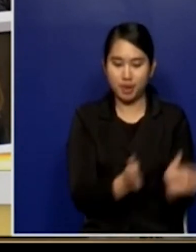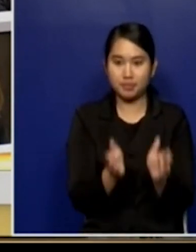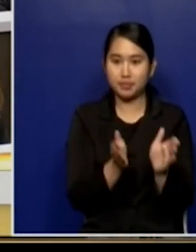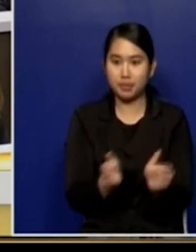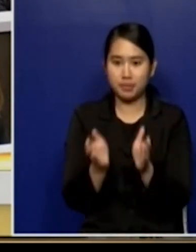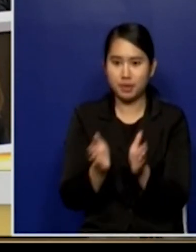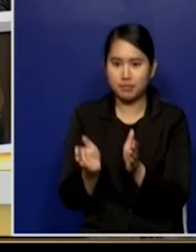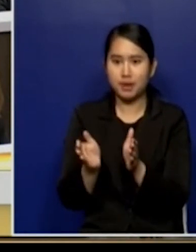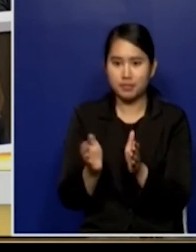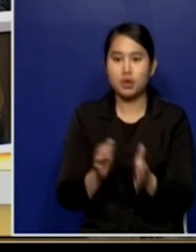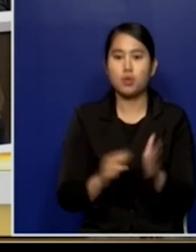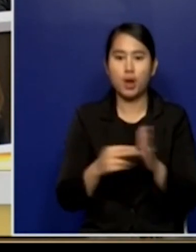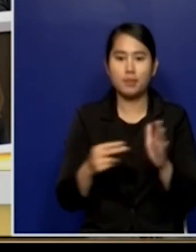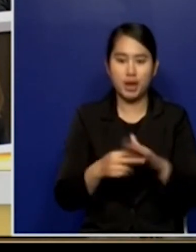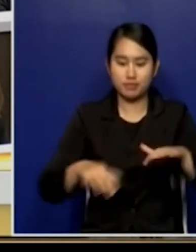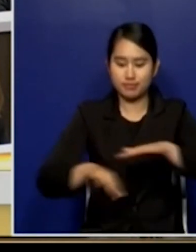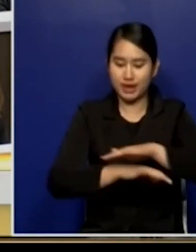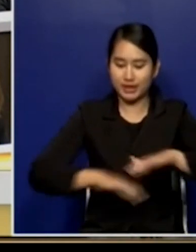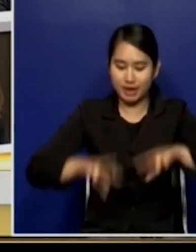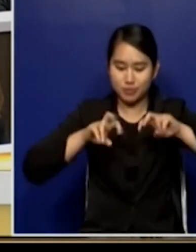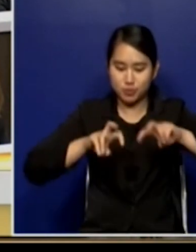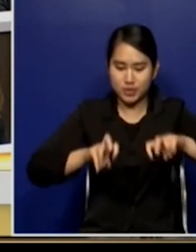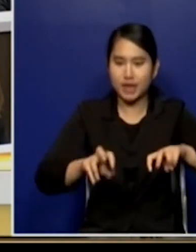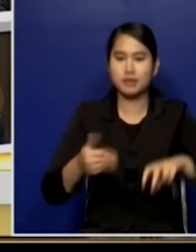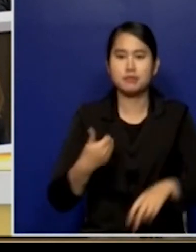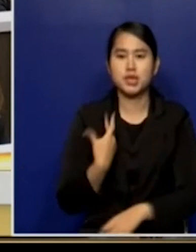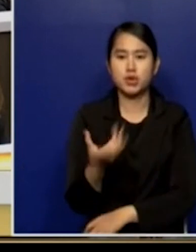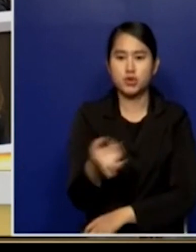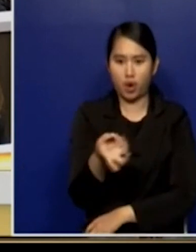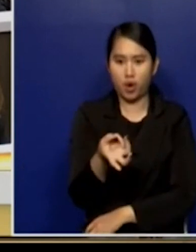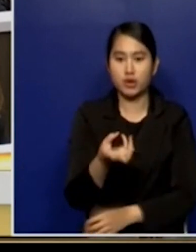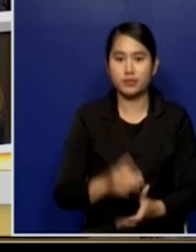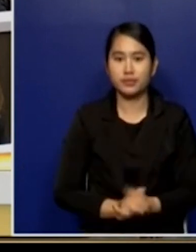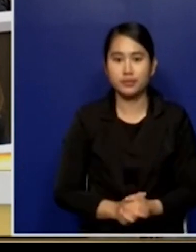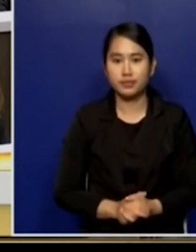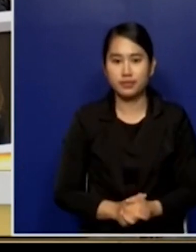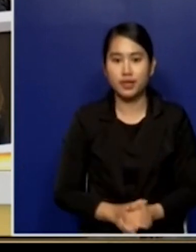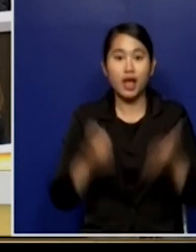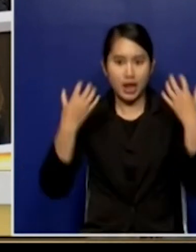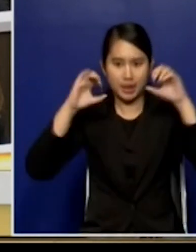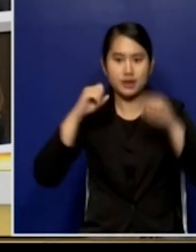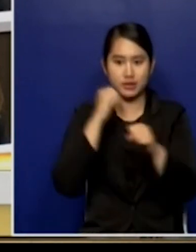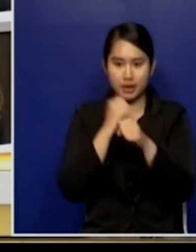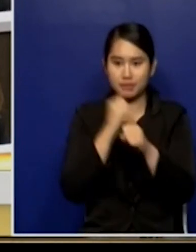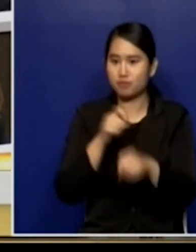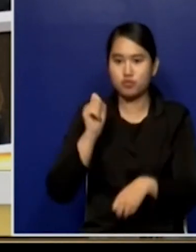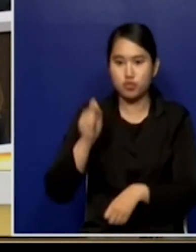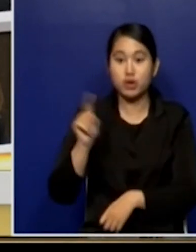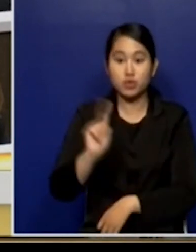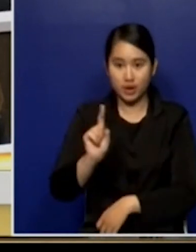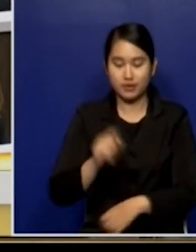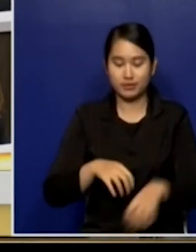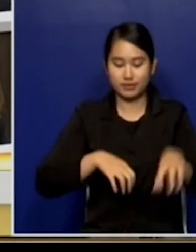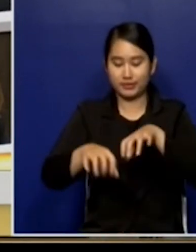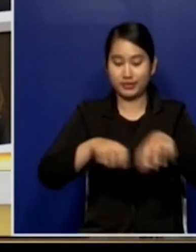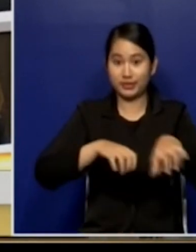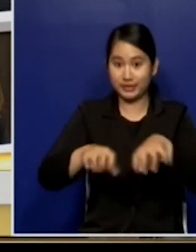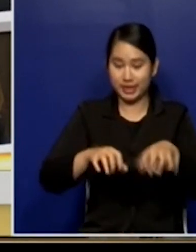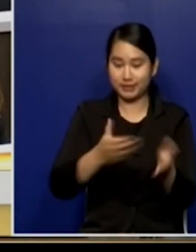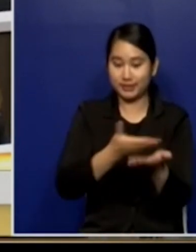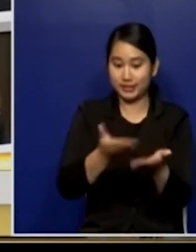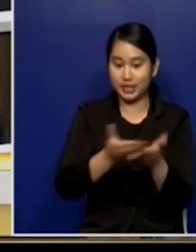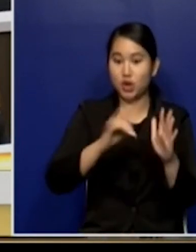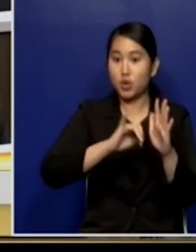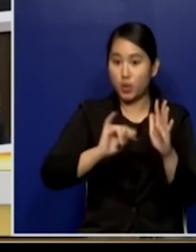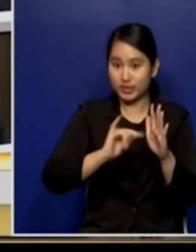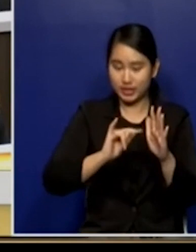่มีการใช้งานการมีข้อมูลทางสถตไม่มากนกซึที่รฐบาลควรทำในระยะสั้นก็คือการเล่งจดหาวัคซินจากแรกต